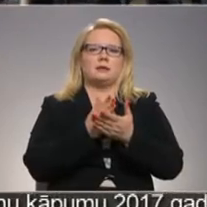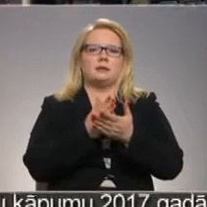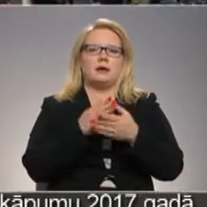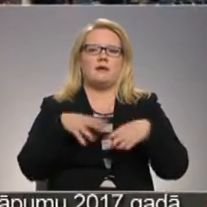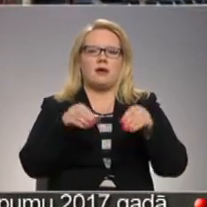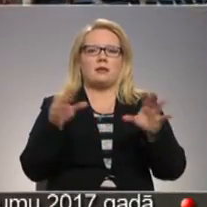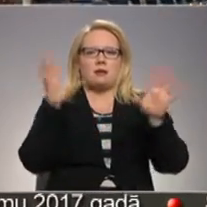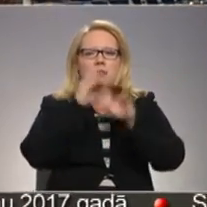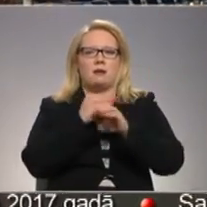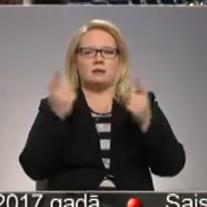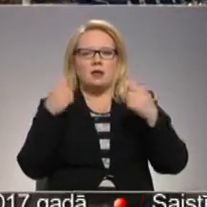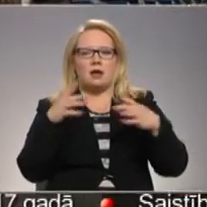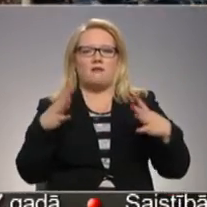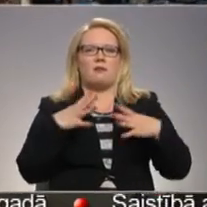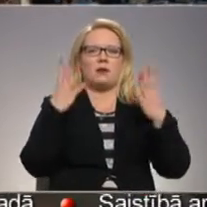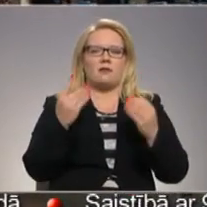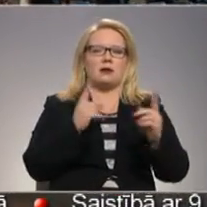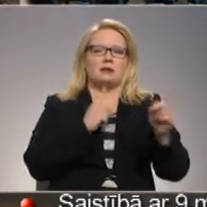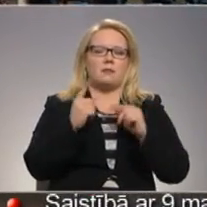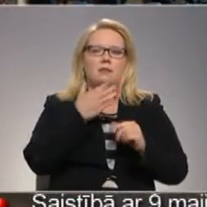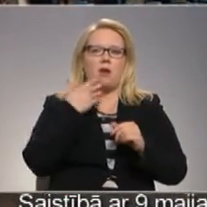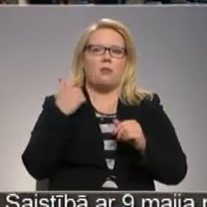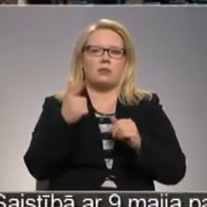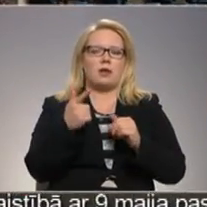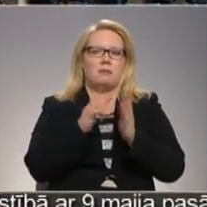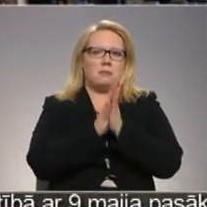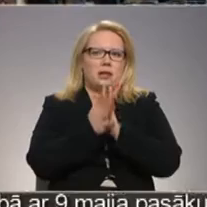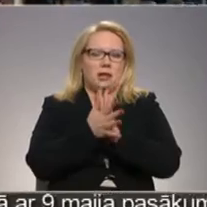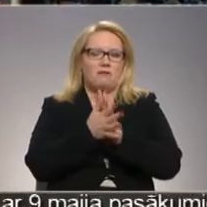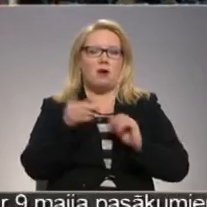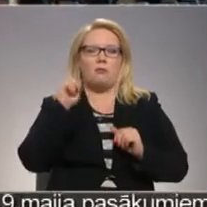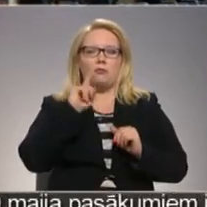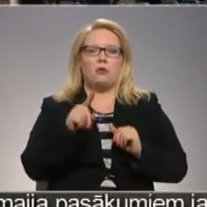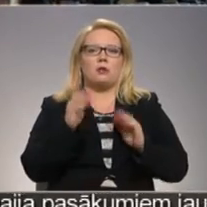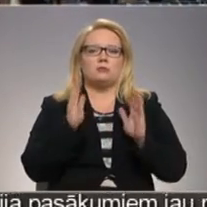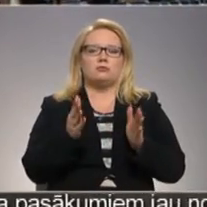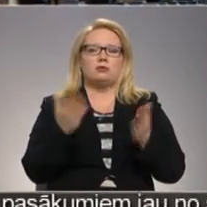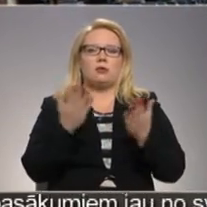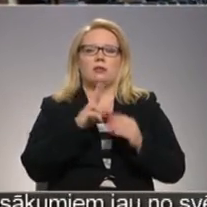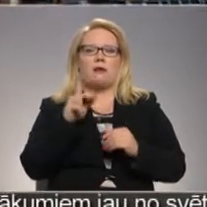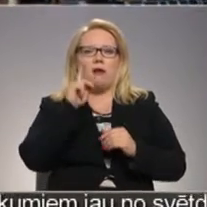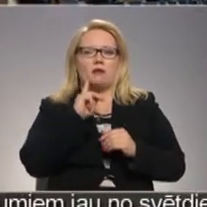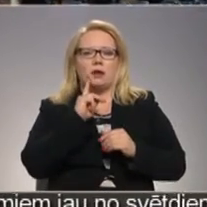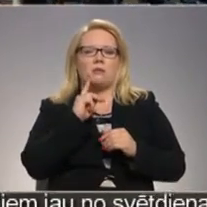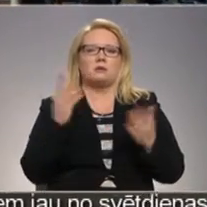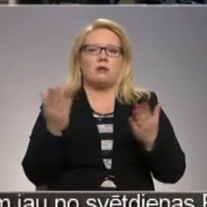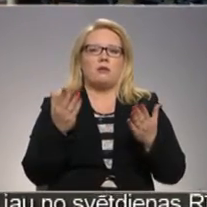nakts laikā, vai brīdinās, kad teiksim, šī satiksme nav tik blīva. Protams, būs kaut kādas neērtības, varbūt kaut